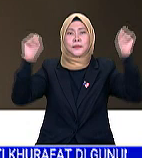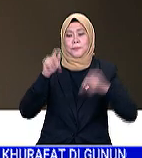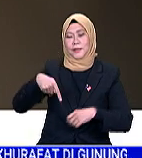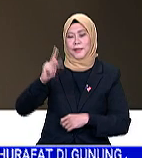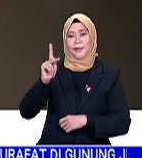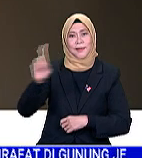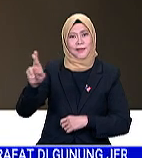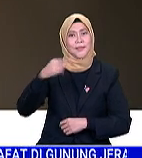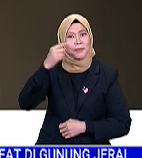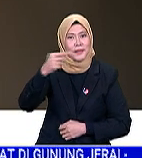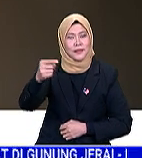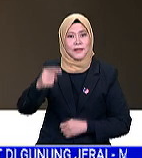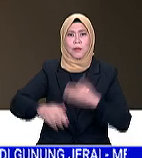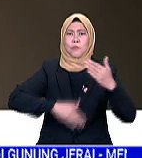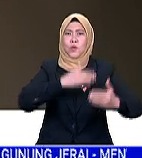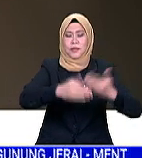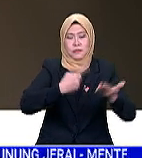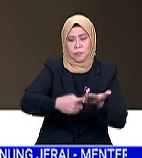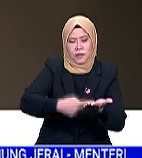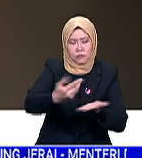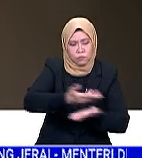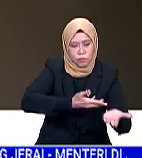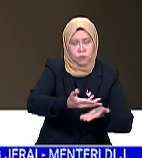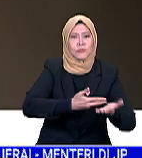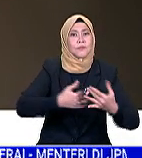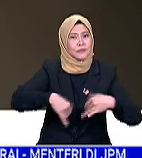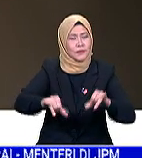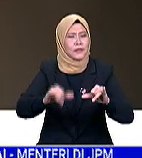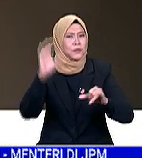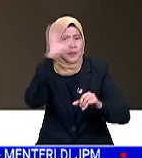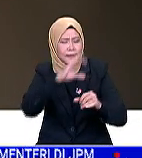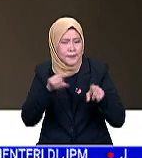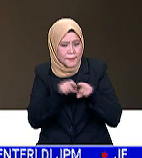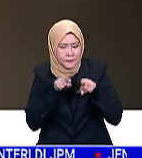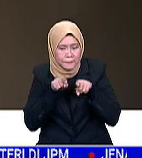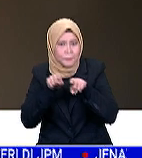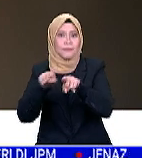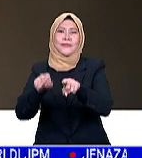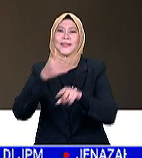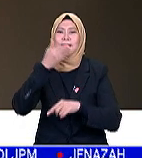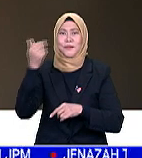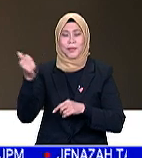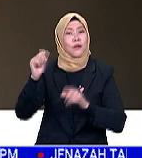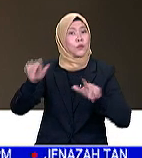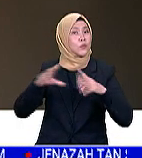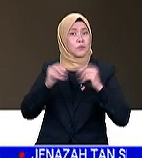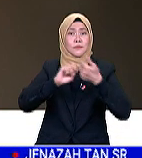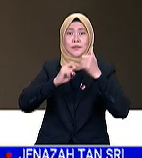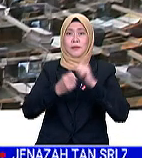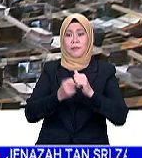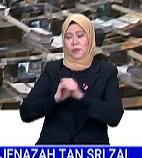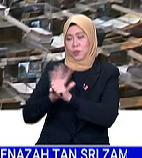pikir berkata proses perbincangan masih berjalan untuk mencari titik persamaan yang terbaik bagi menangani krisis